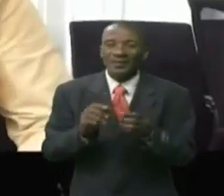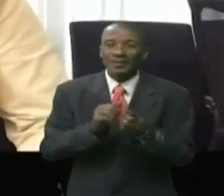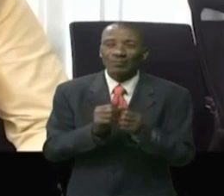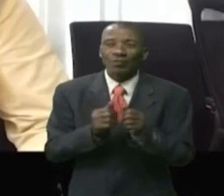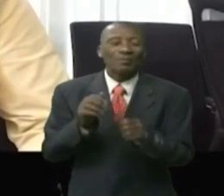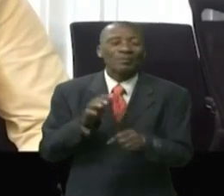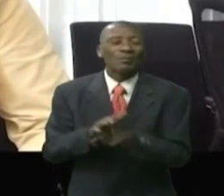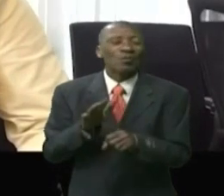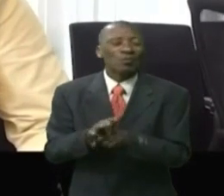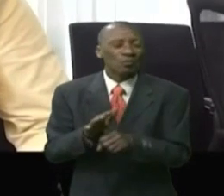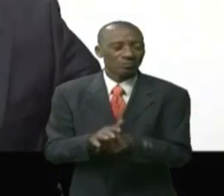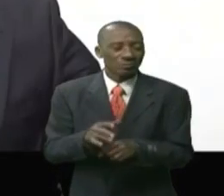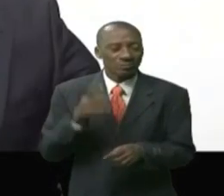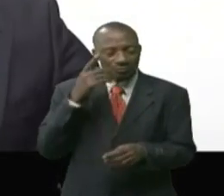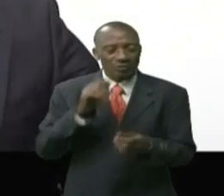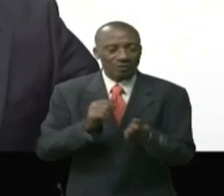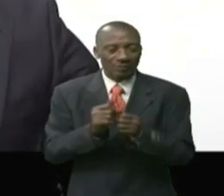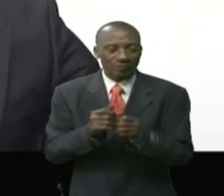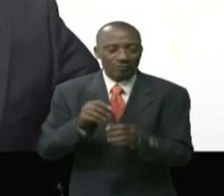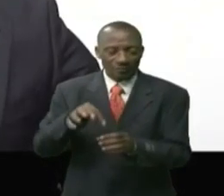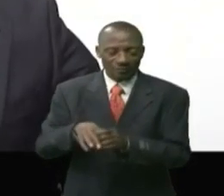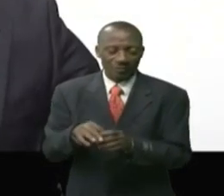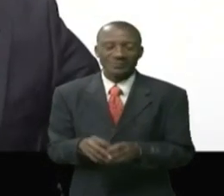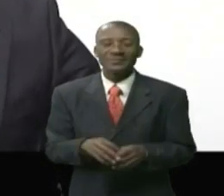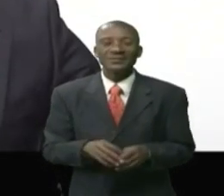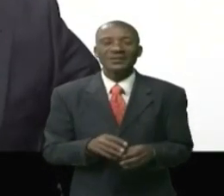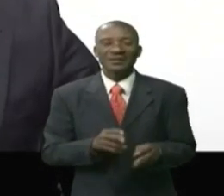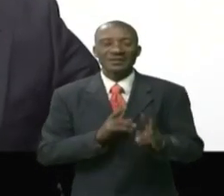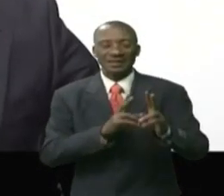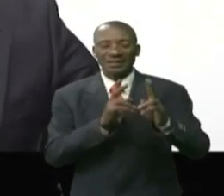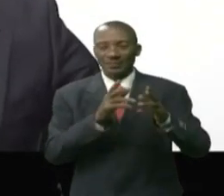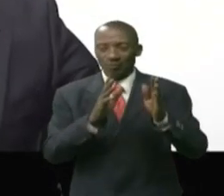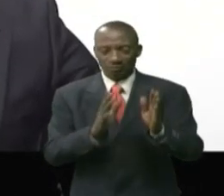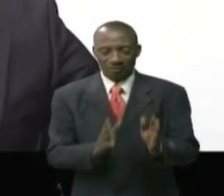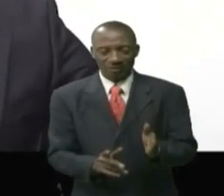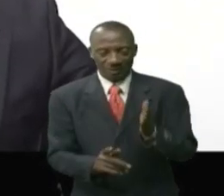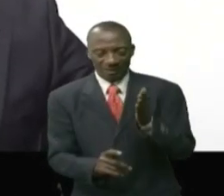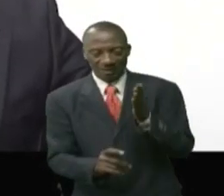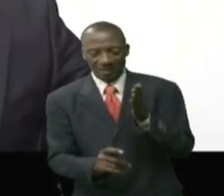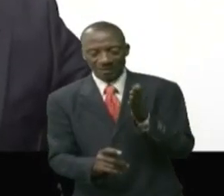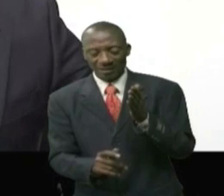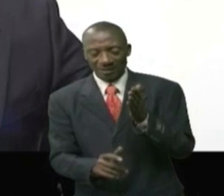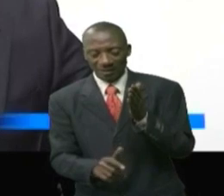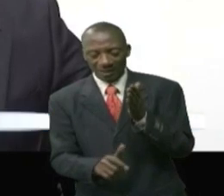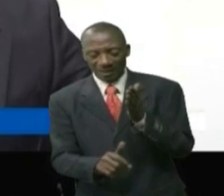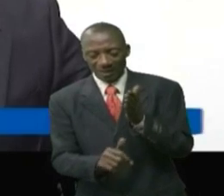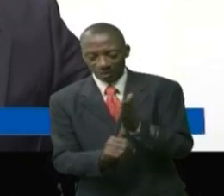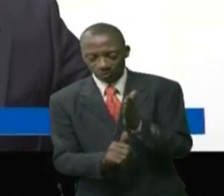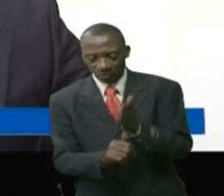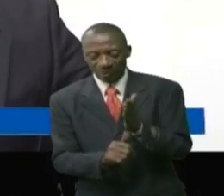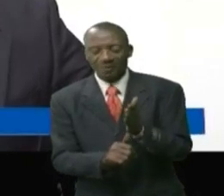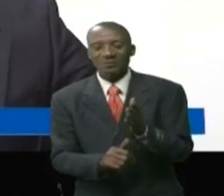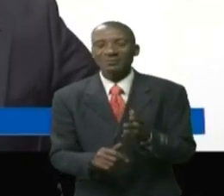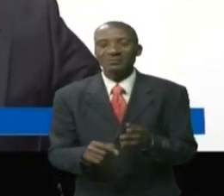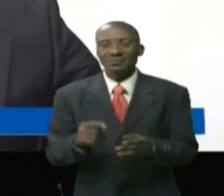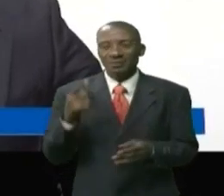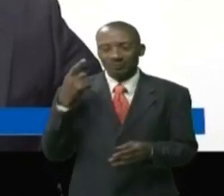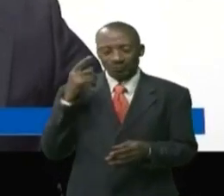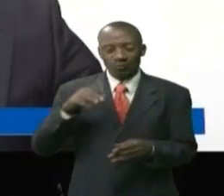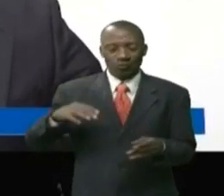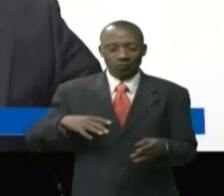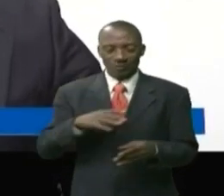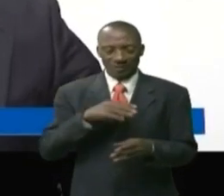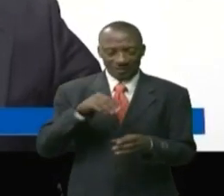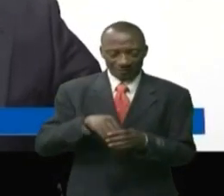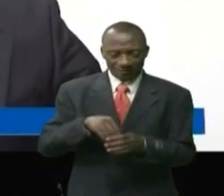par les rapporteurs adjoints de la sénie Paul moindo memberi nous espérons bien que cette formation aura un